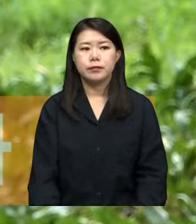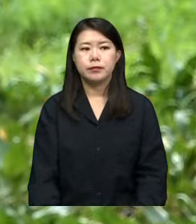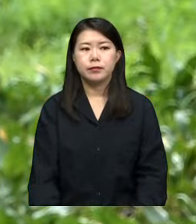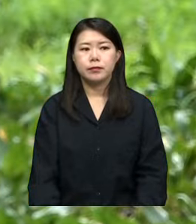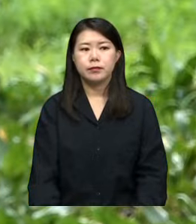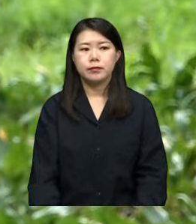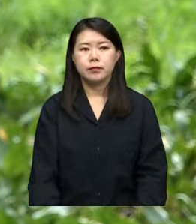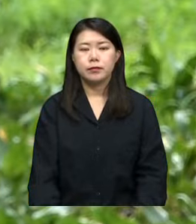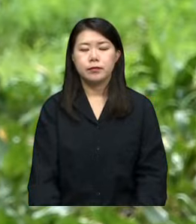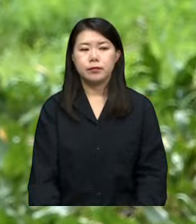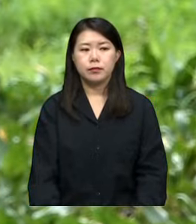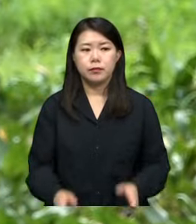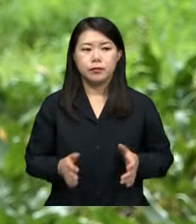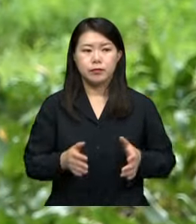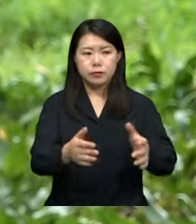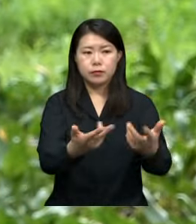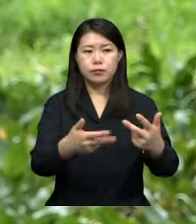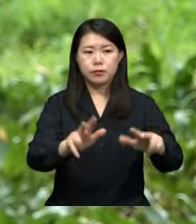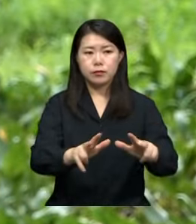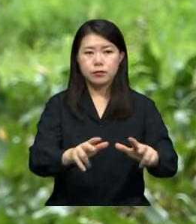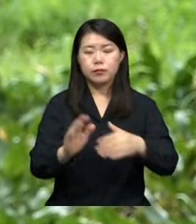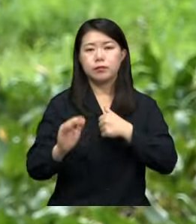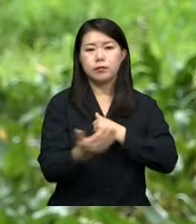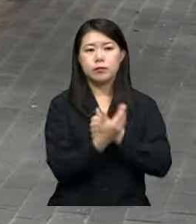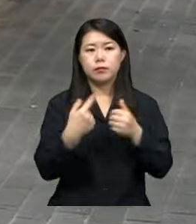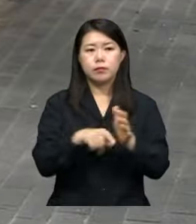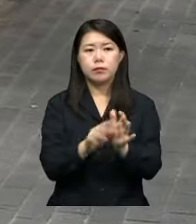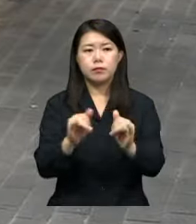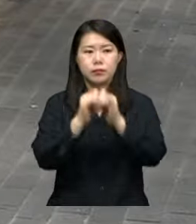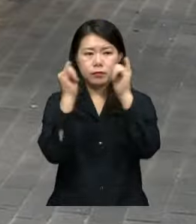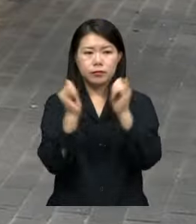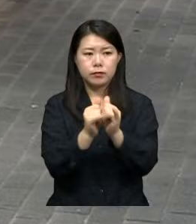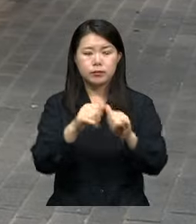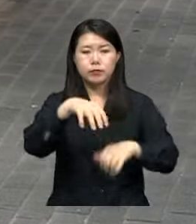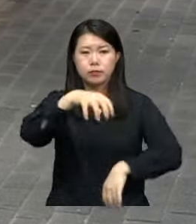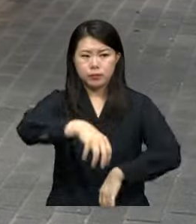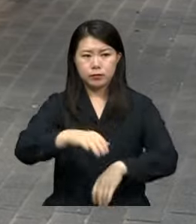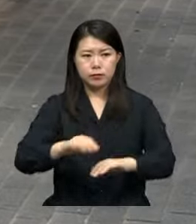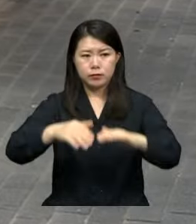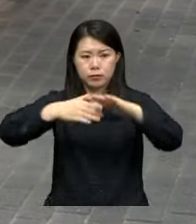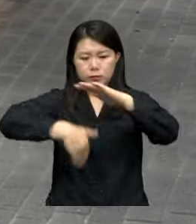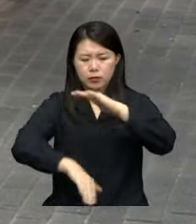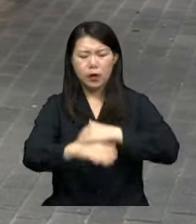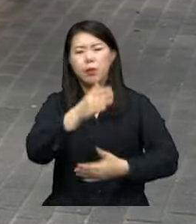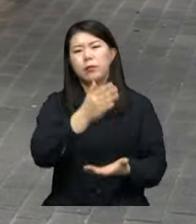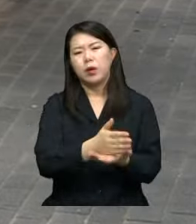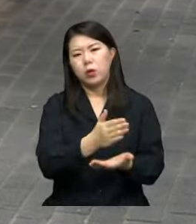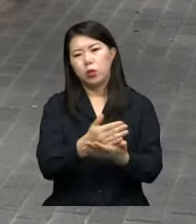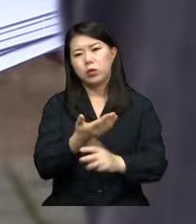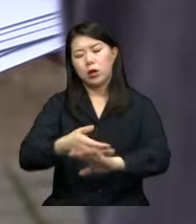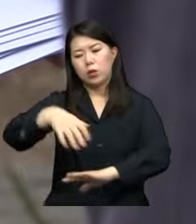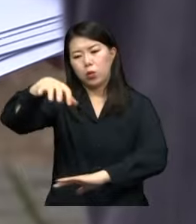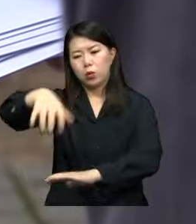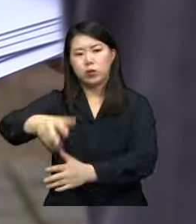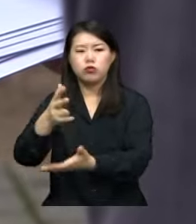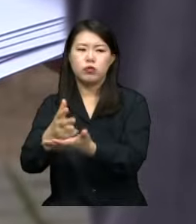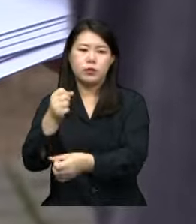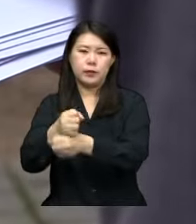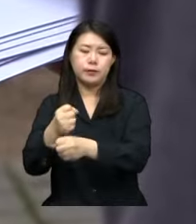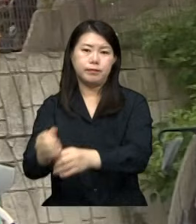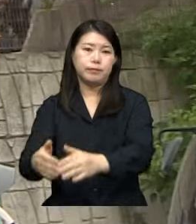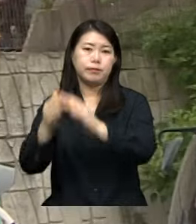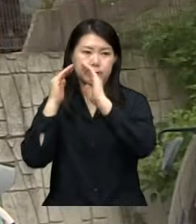기자입니다 거리 공원을 지키기 위해 모인 시민단체에서 공원 지하가 아닌 다른 대체 부지의 공영장 조성을